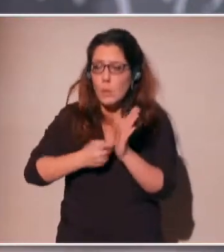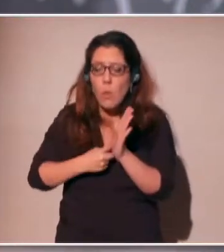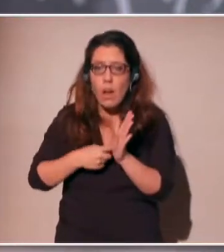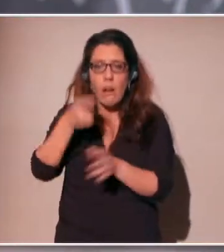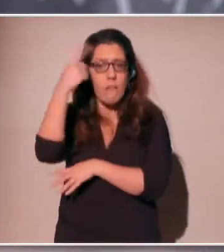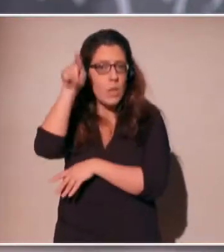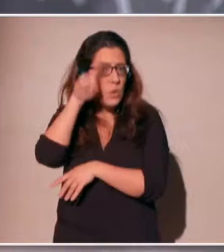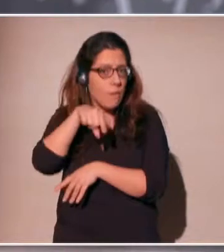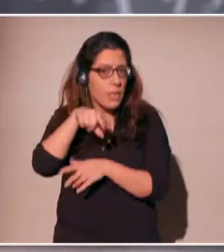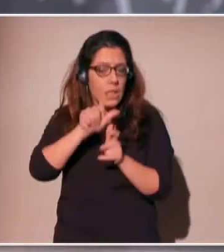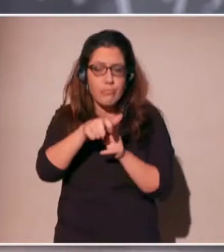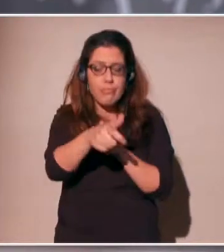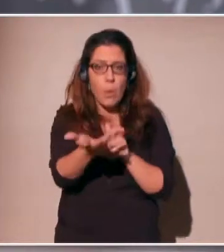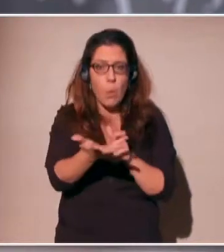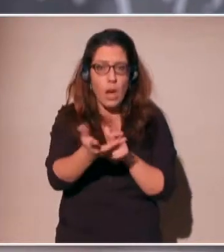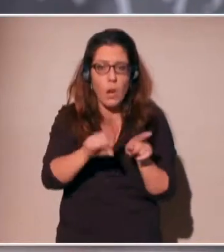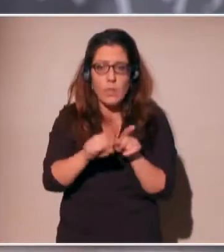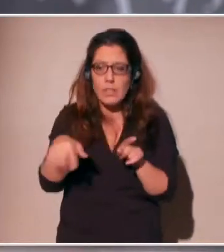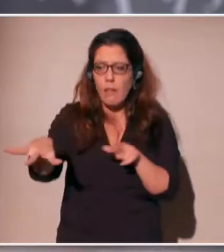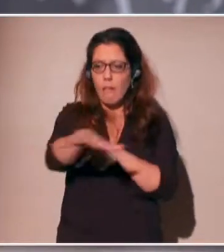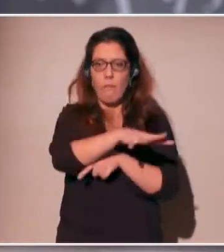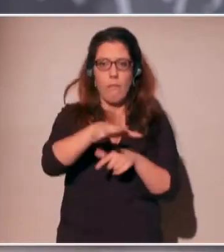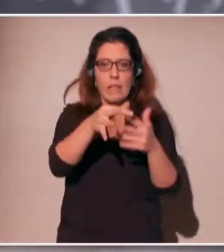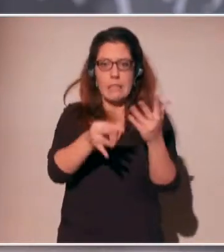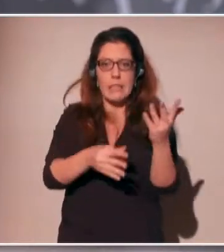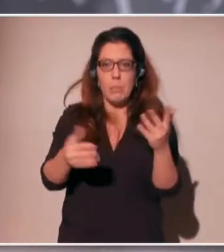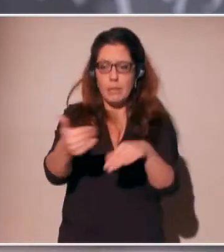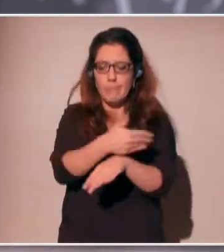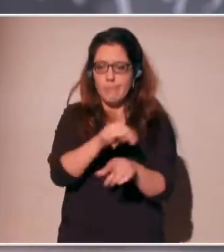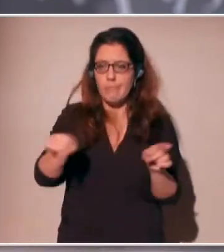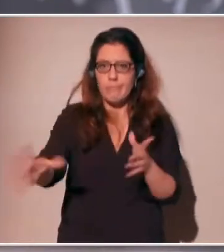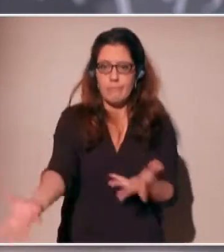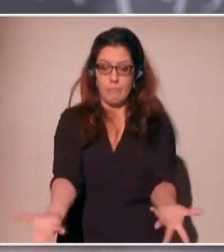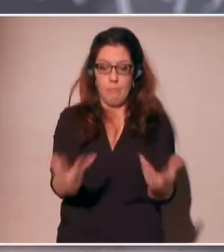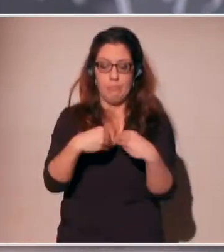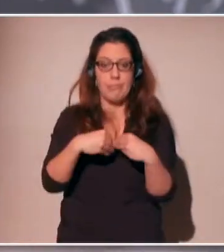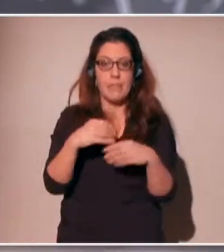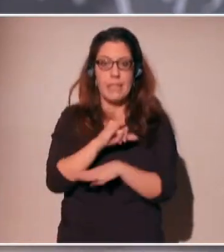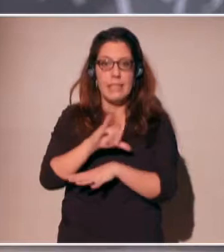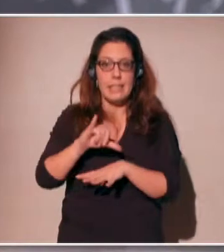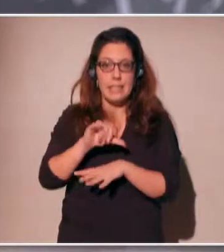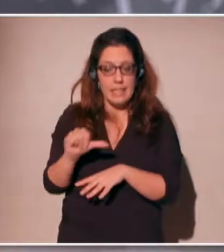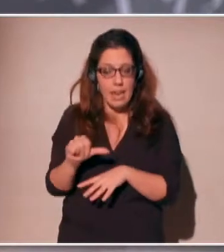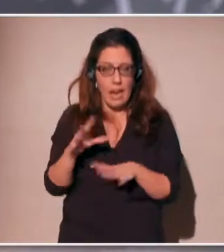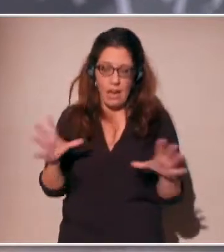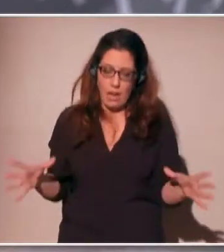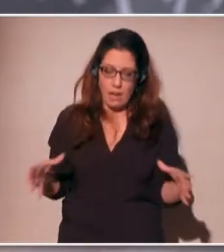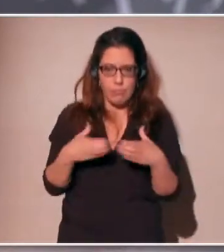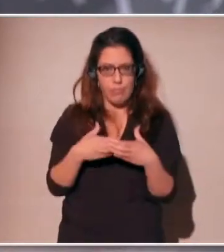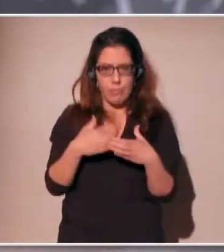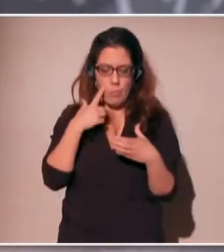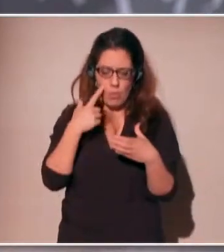et intégrer toutes ces notions et ces études interdisciplinaires entre elles et les rassembler pour mieux évaluer, pour